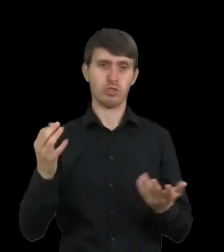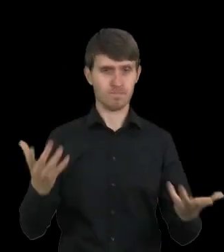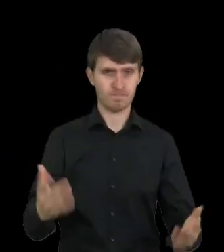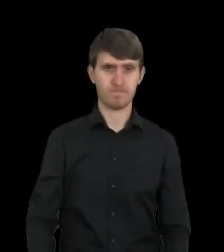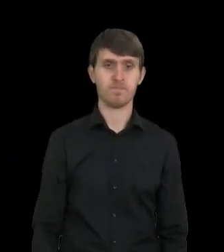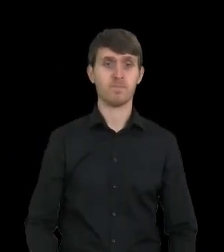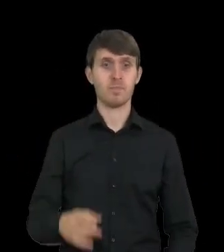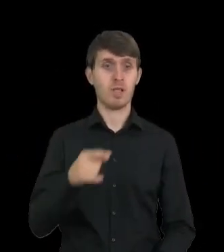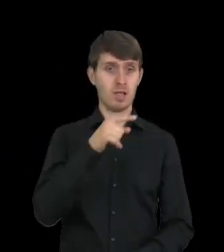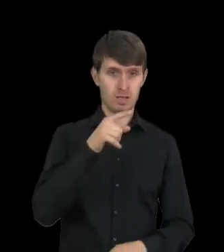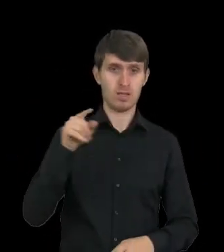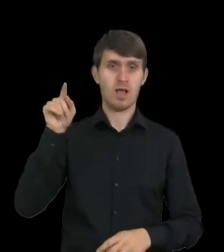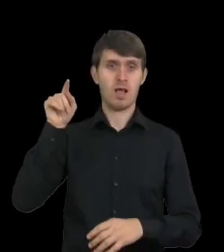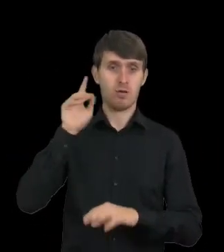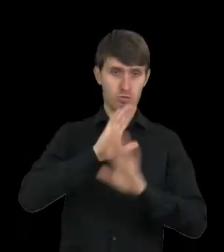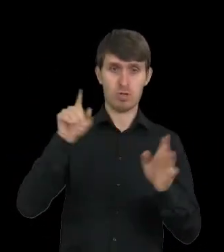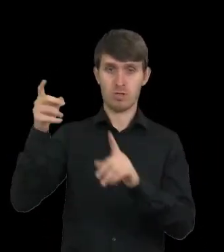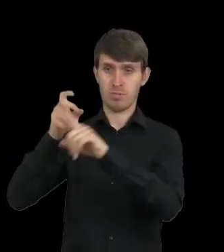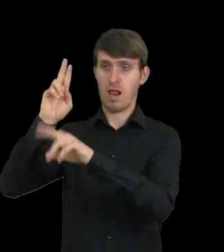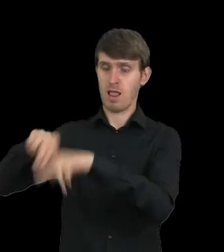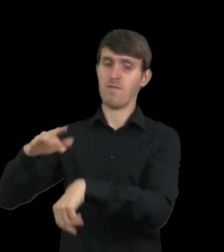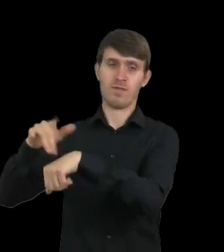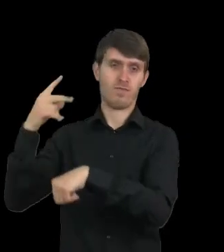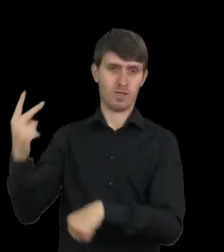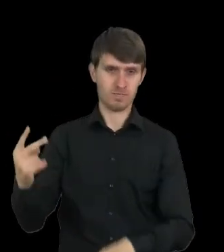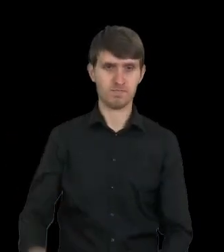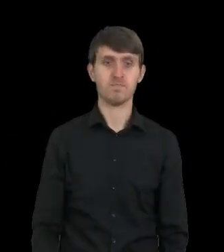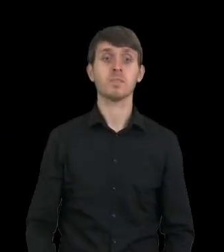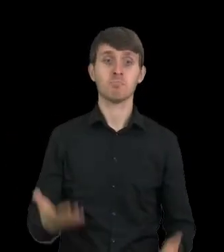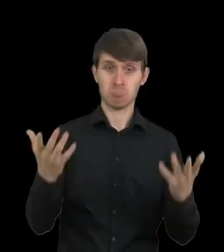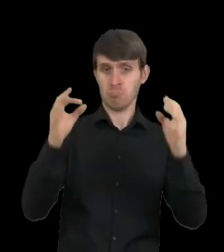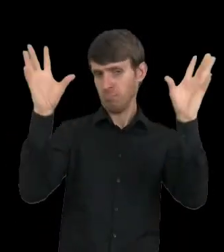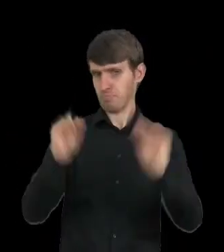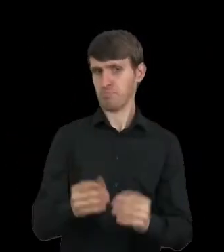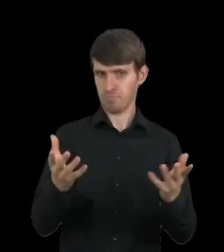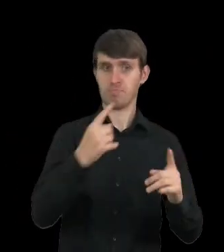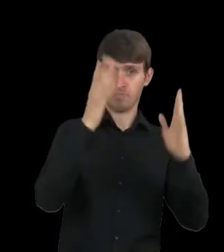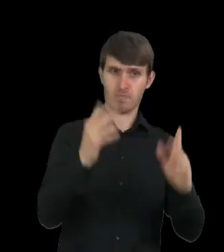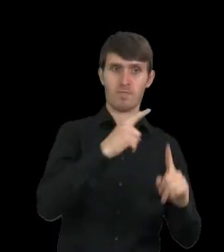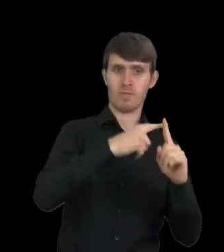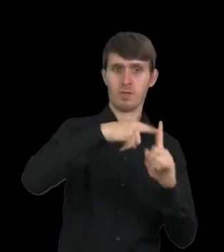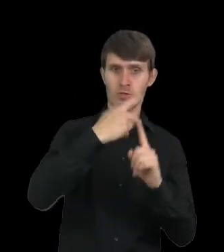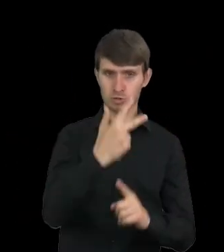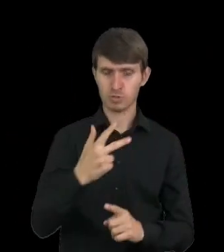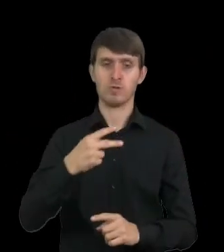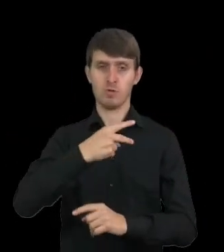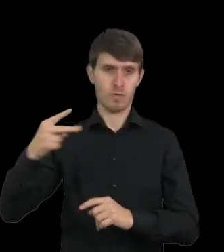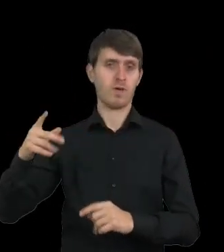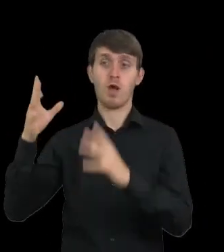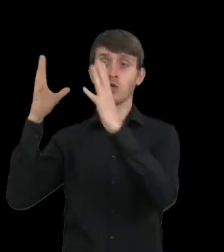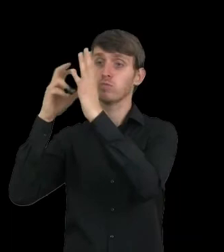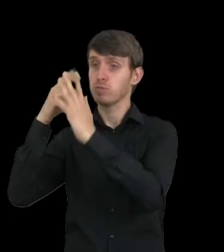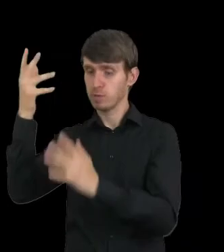To się kasuje. To się równa 2, więc zostaje nam wartość bezwzględna x plus 3 równa się